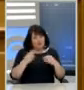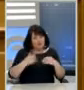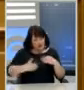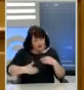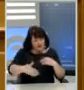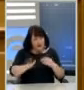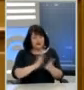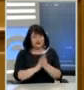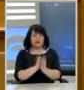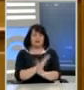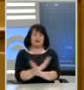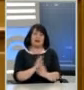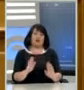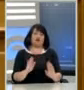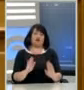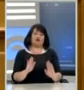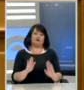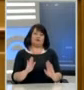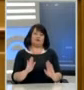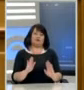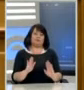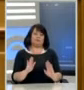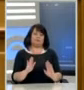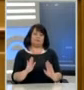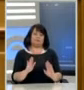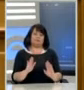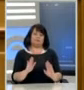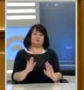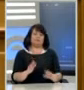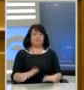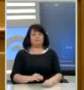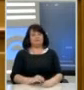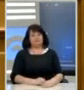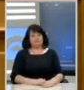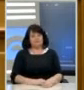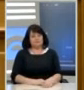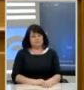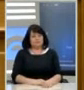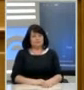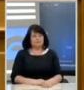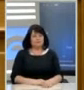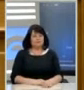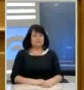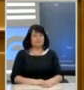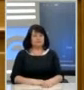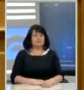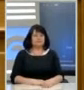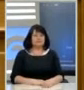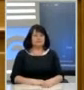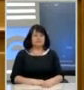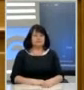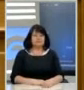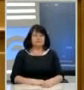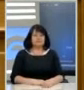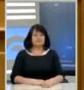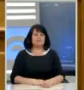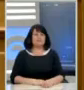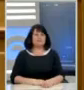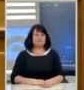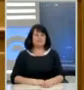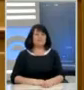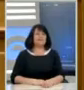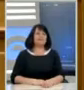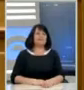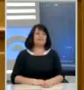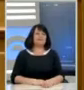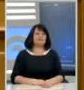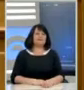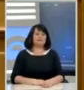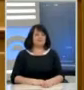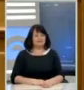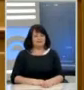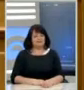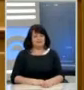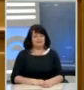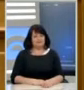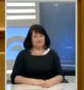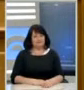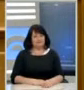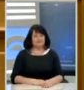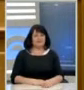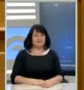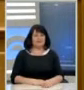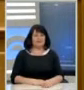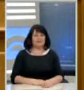της. Κυρίες και κύριοι συνάδελφοι του ΣΥΡΙΖΑ και των ΑΝΕΛ, όταν ανεβήκατε στην